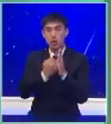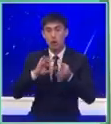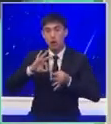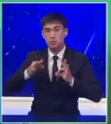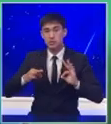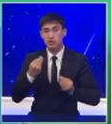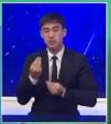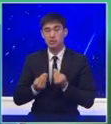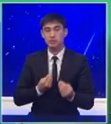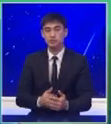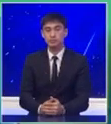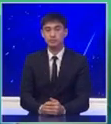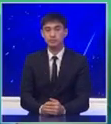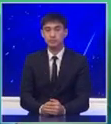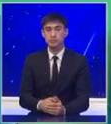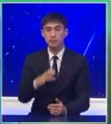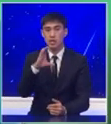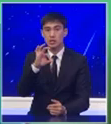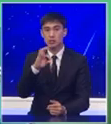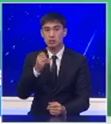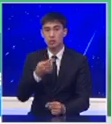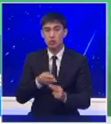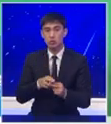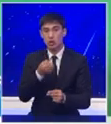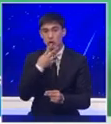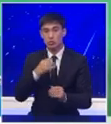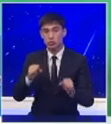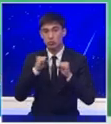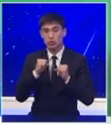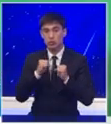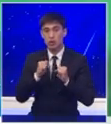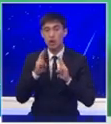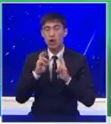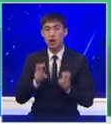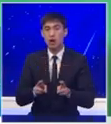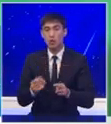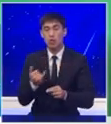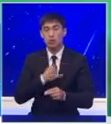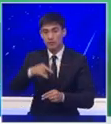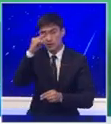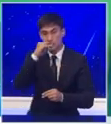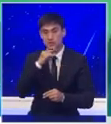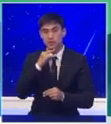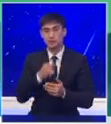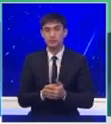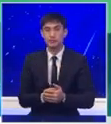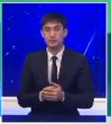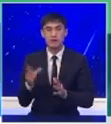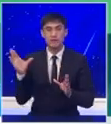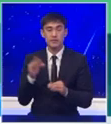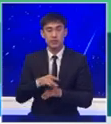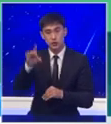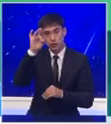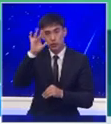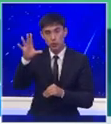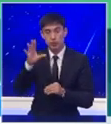Олимпийских игр. Самбо — это очень хороший вид спорта. Как у нас в Казахстане, в основном все